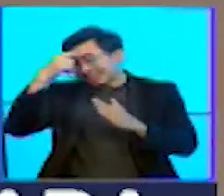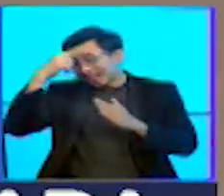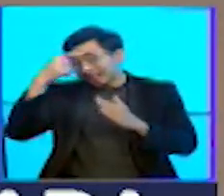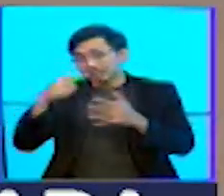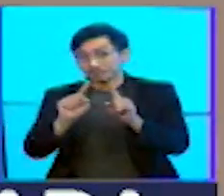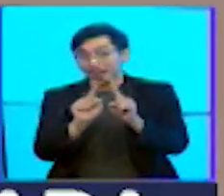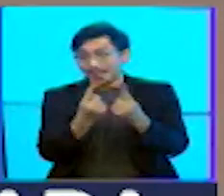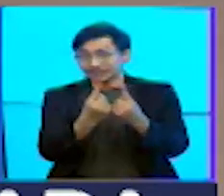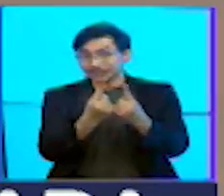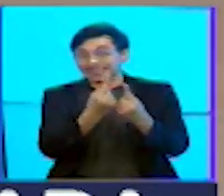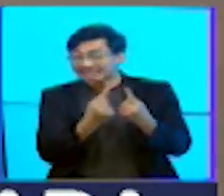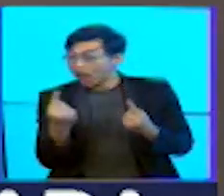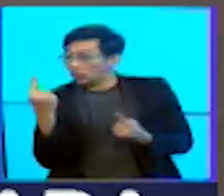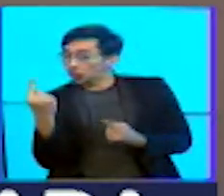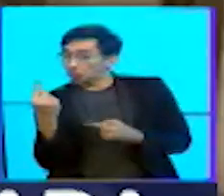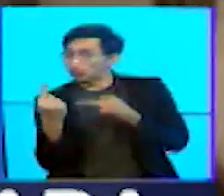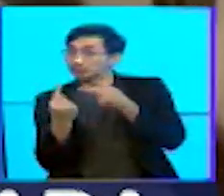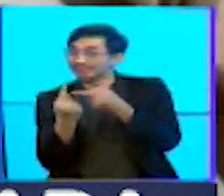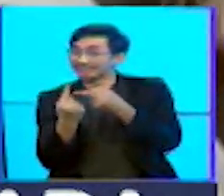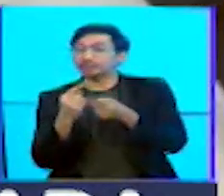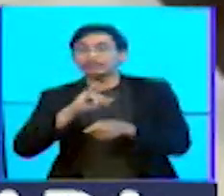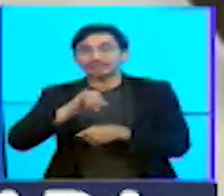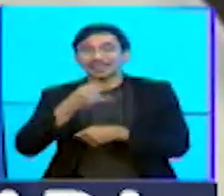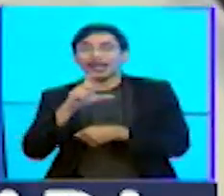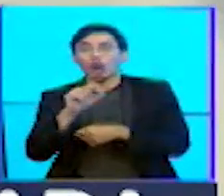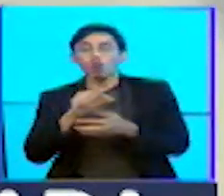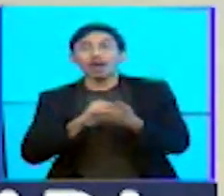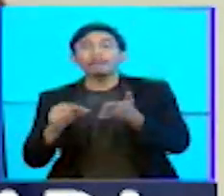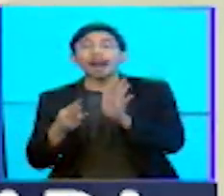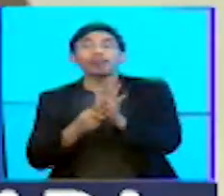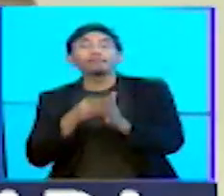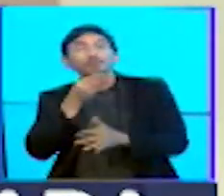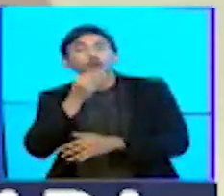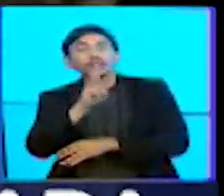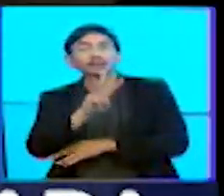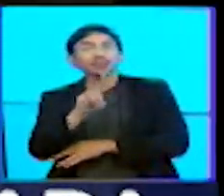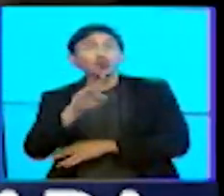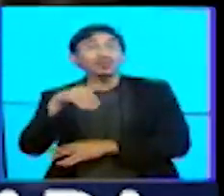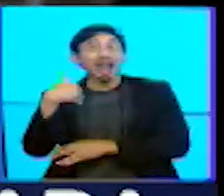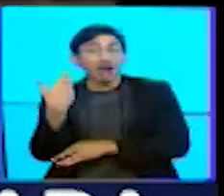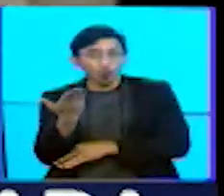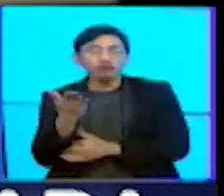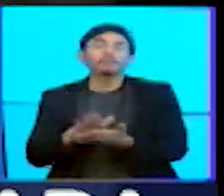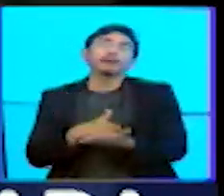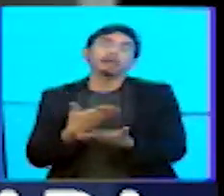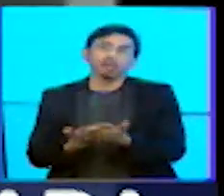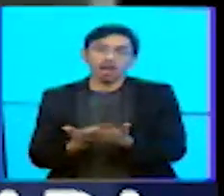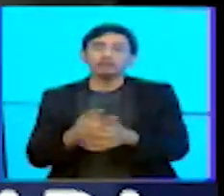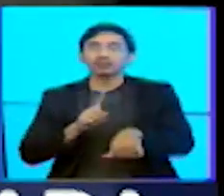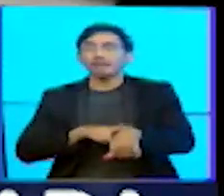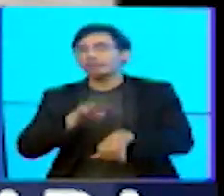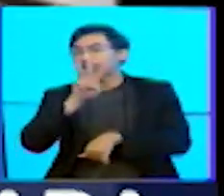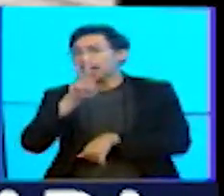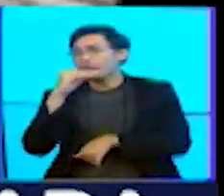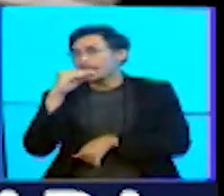yang merupakan karyawan Jeko berinisial M berusia 31 tahun ini telah dinyatakan meninggal dunia pada pukul 3 dini hari tadi,